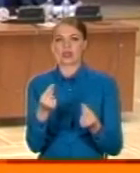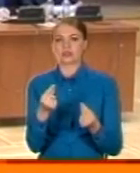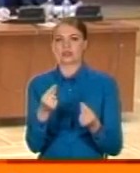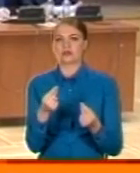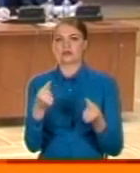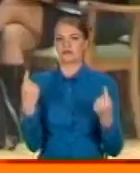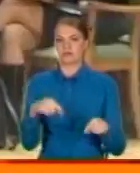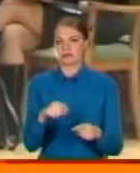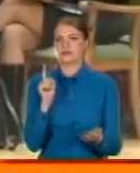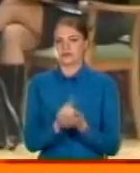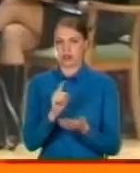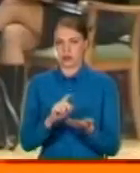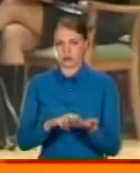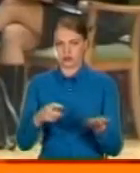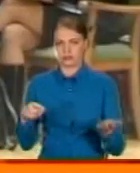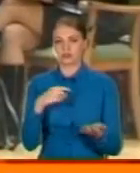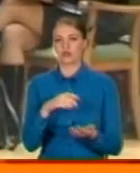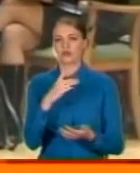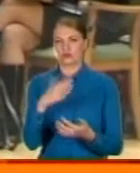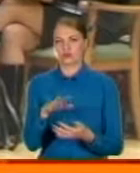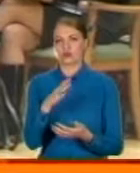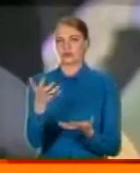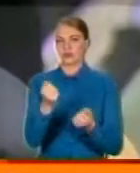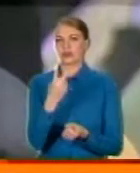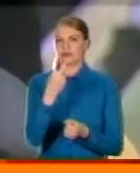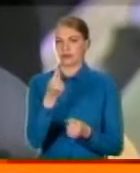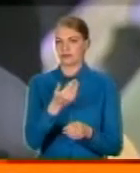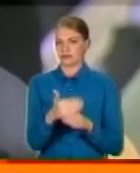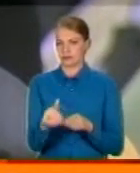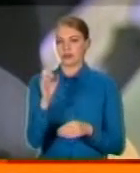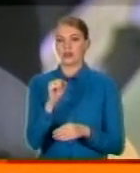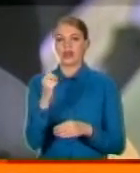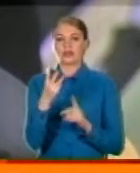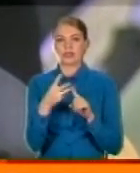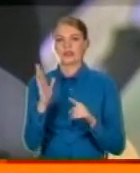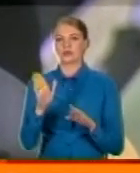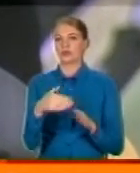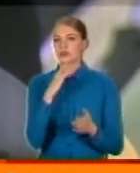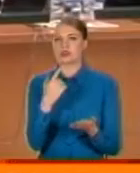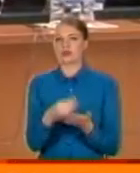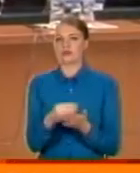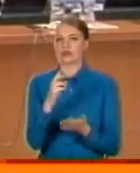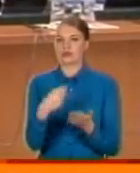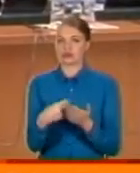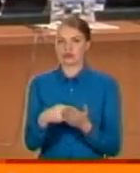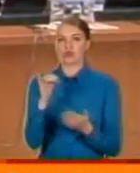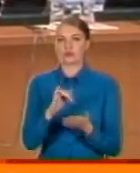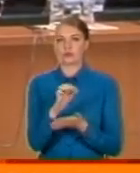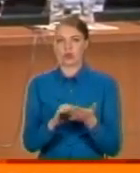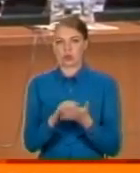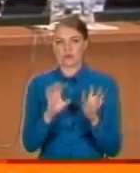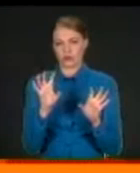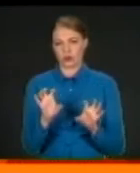прірви вдалося уникнути. За лінією МВФ Україна вже отримала два транші. Третього Яресько очікує одразу після ухвалення бюджету та податкового